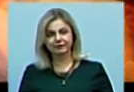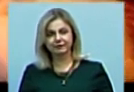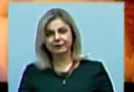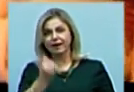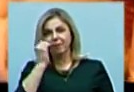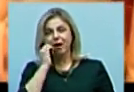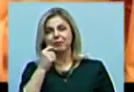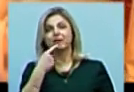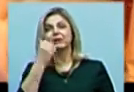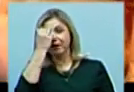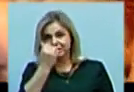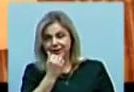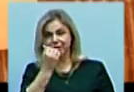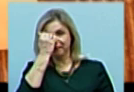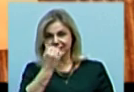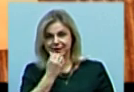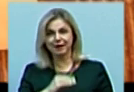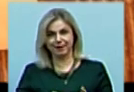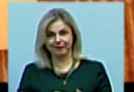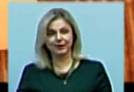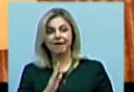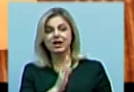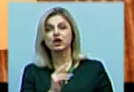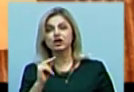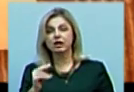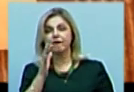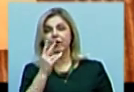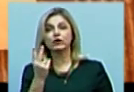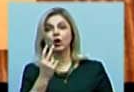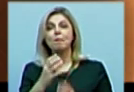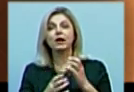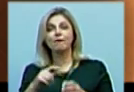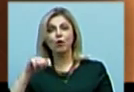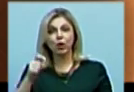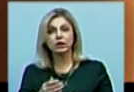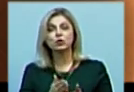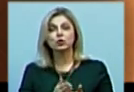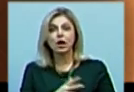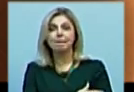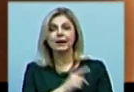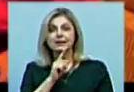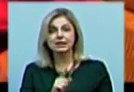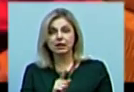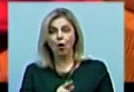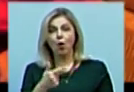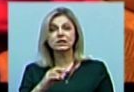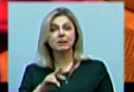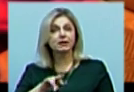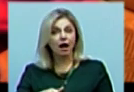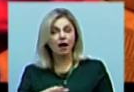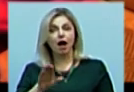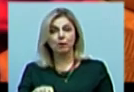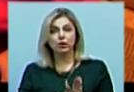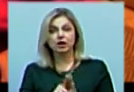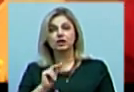Спасибо. Спасибо. Віра Чернявська під час Другої світової війни служила медсестрою у шпиталі. Потім почала